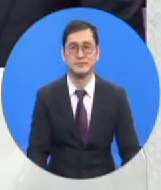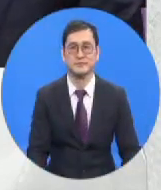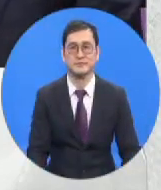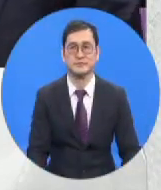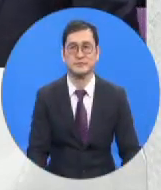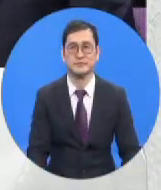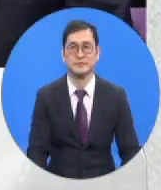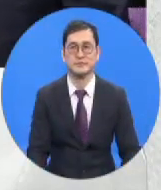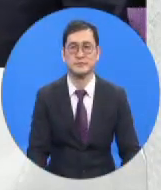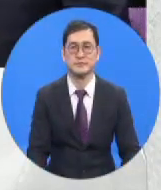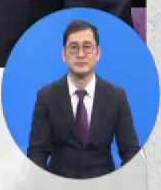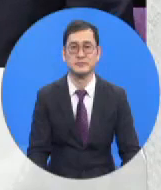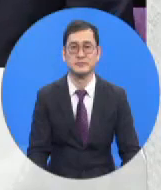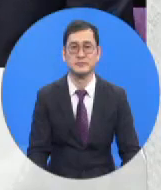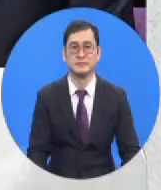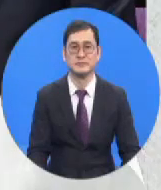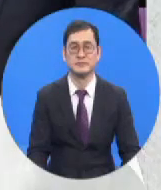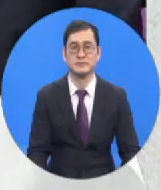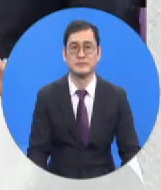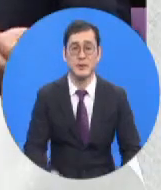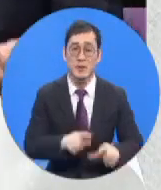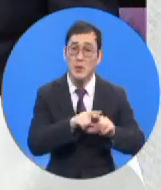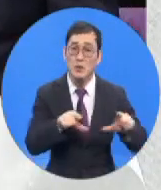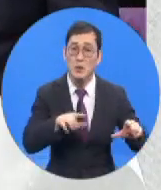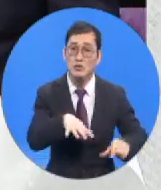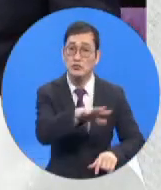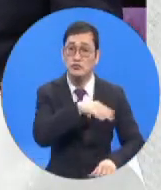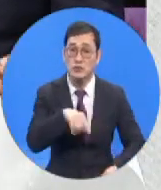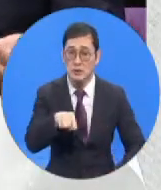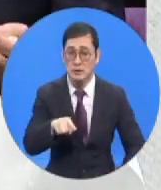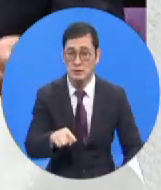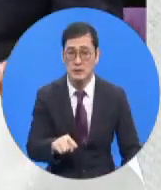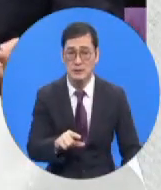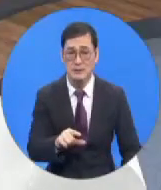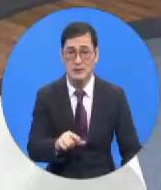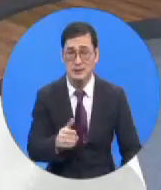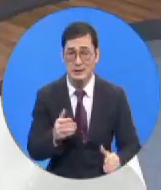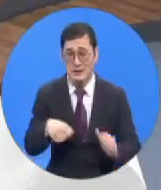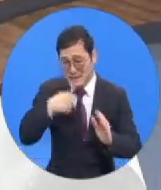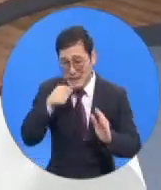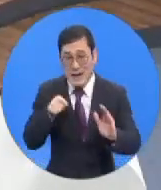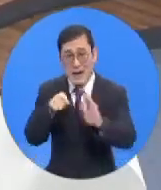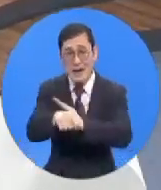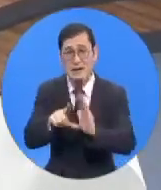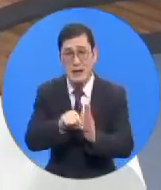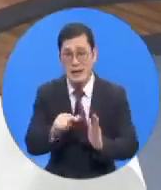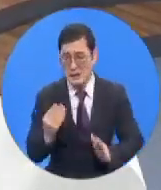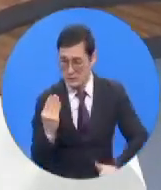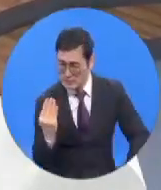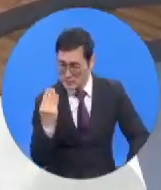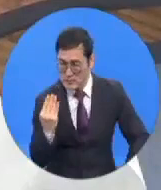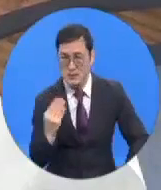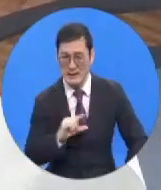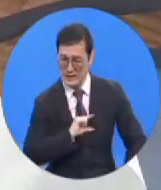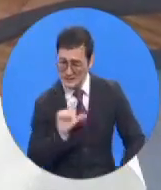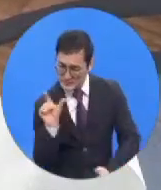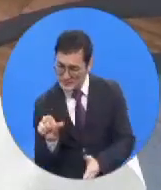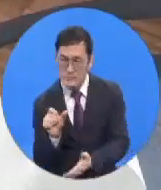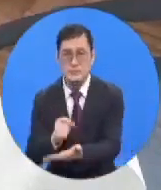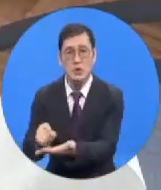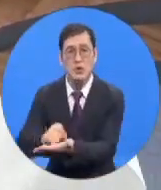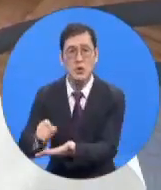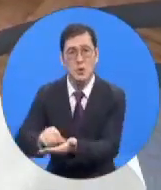때 QR코드하고 다 적고 그러는데 그거 왜 해야 되나라는 또 예. 의문이 생길 거 아니겠습니까? 아까 정혁진 변호사님